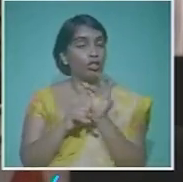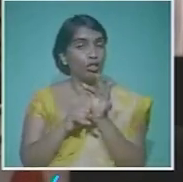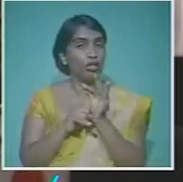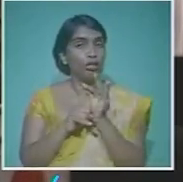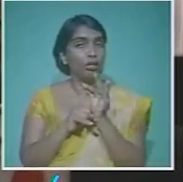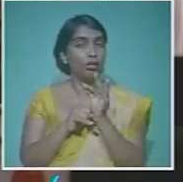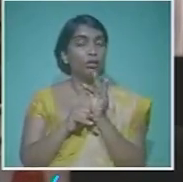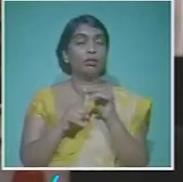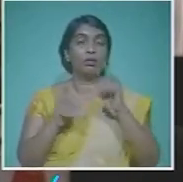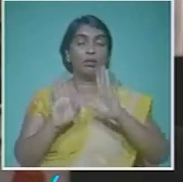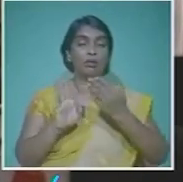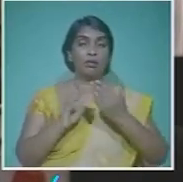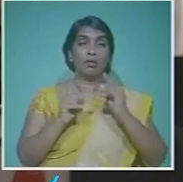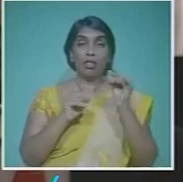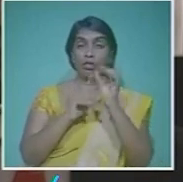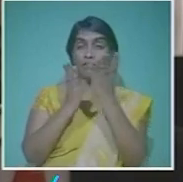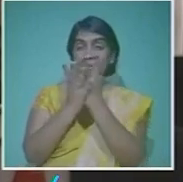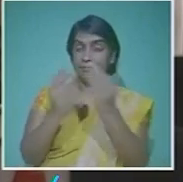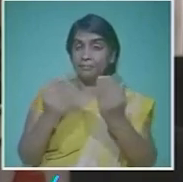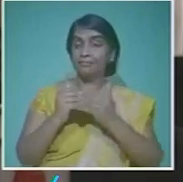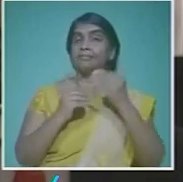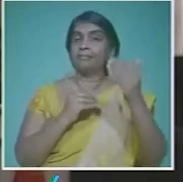දරිද්‍රතාවෙන් මෙපිටට පැමිණීම මිස